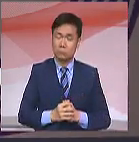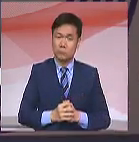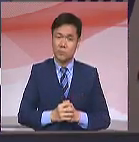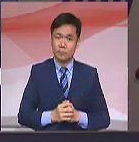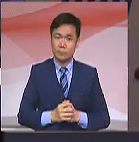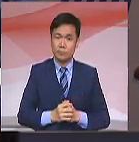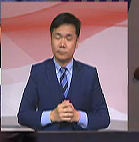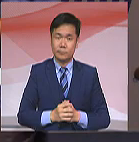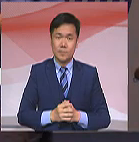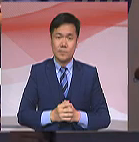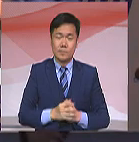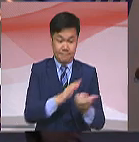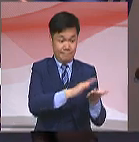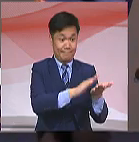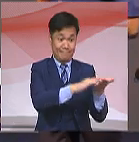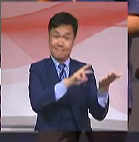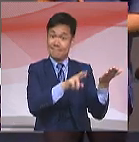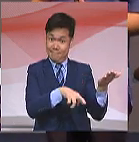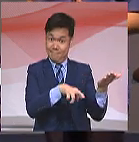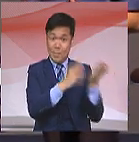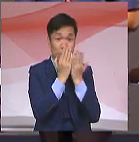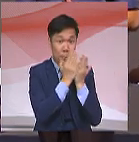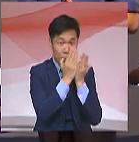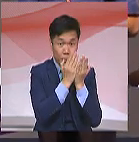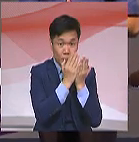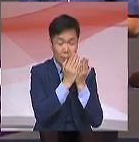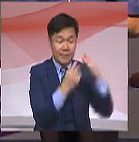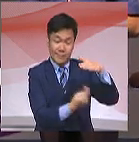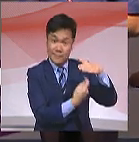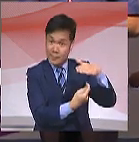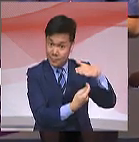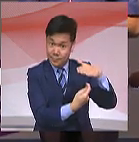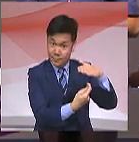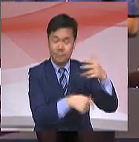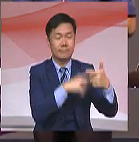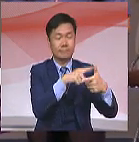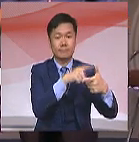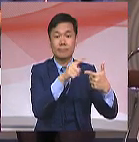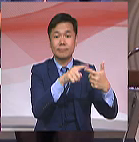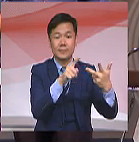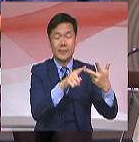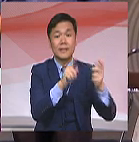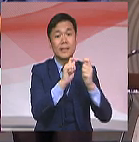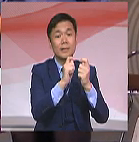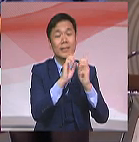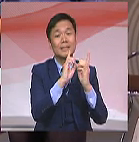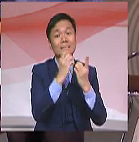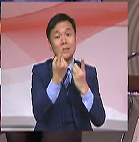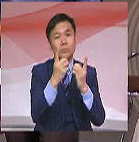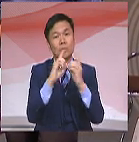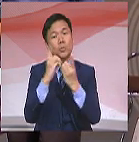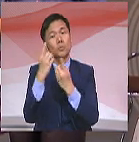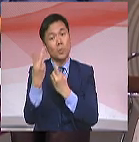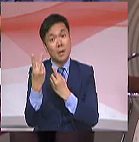Untuk murid sekolah rendah, murid prasekolah, murid tahun 1 dan